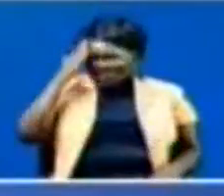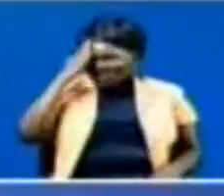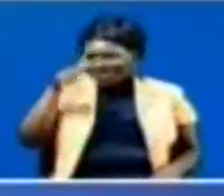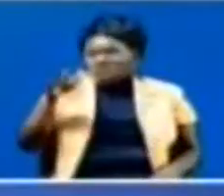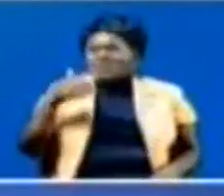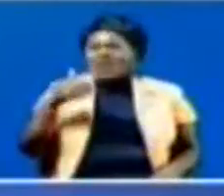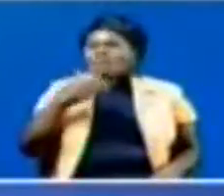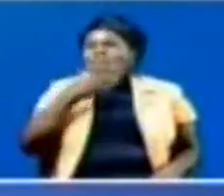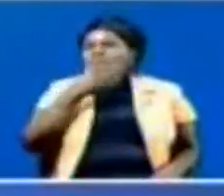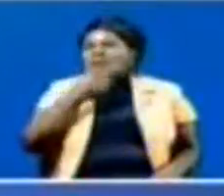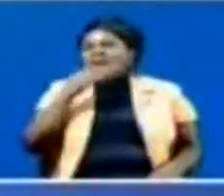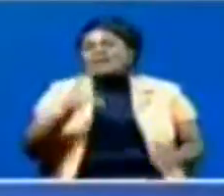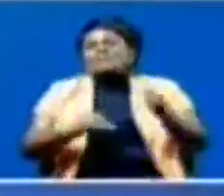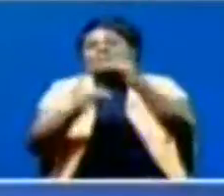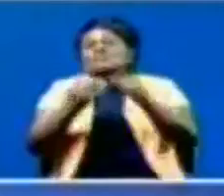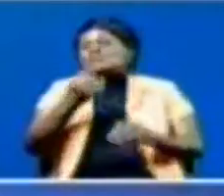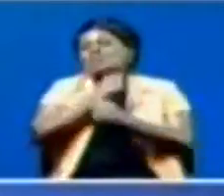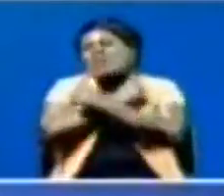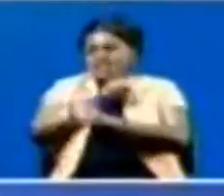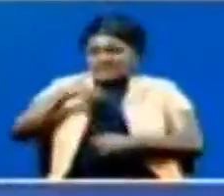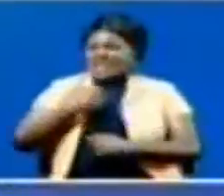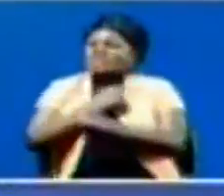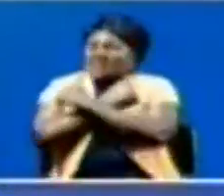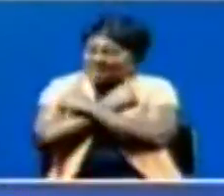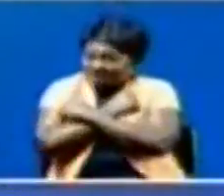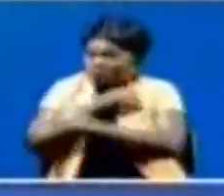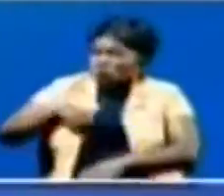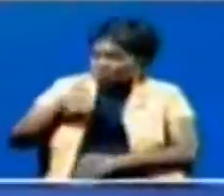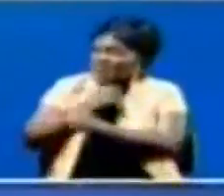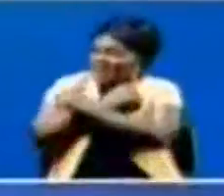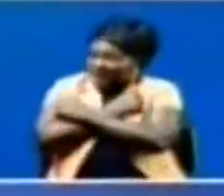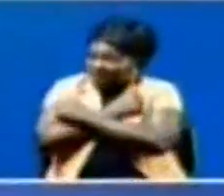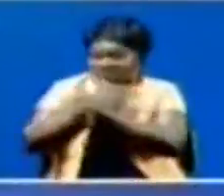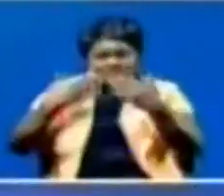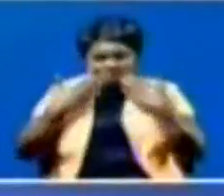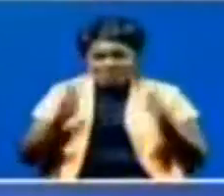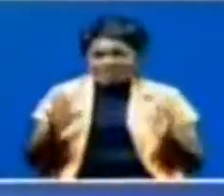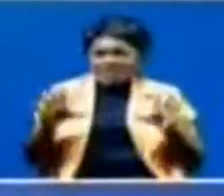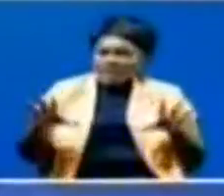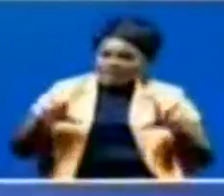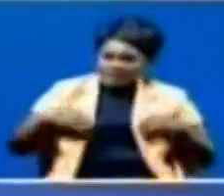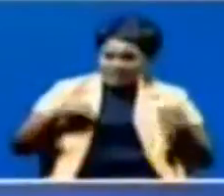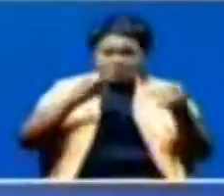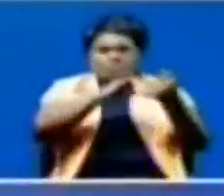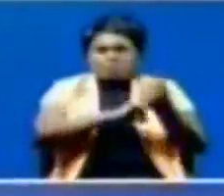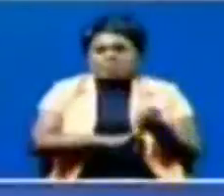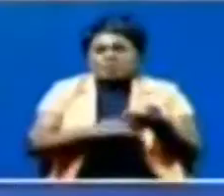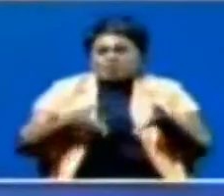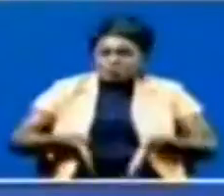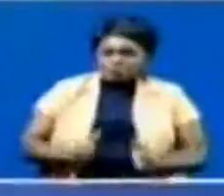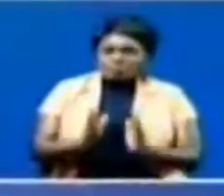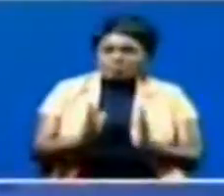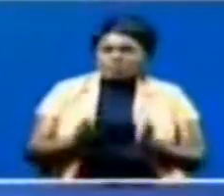hawa mapenzi, afadhali nikwambie kweli. Sisi tukipenda tumependa. Tena twajikubali, tuolewa, twajazaa,